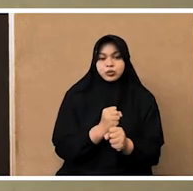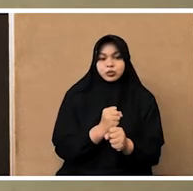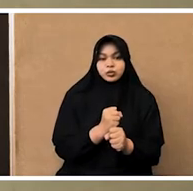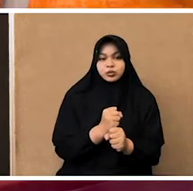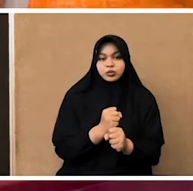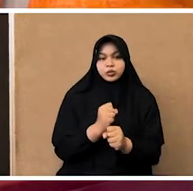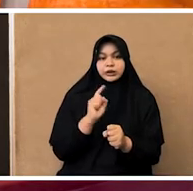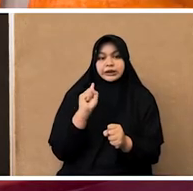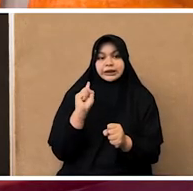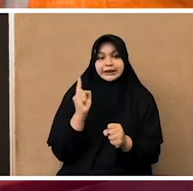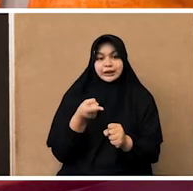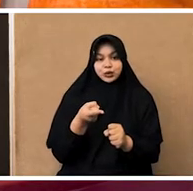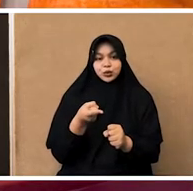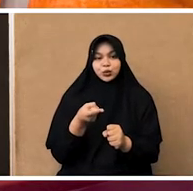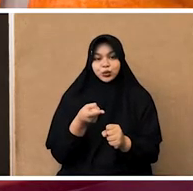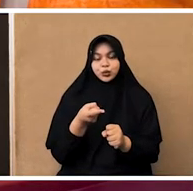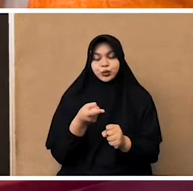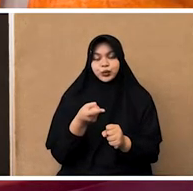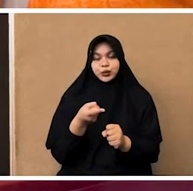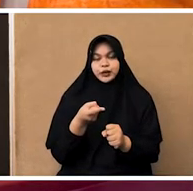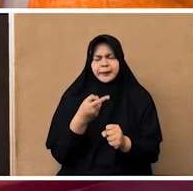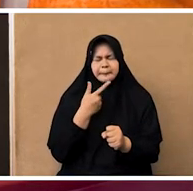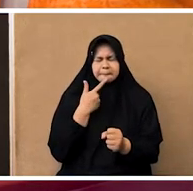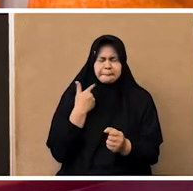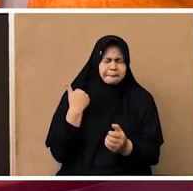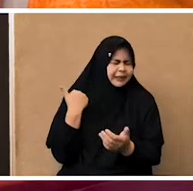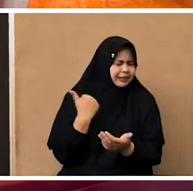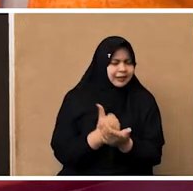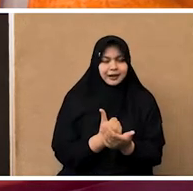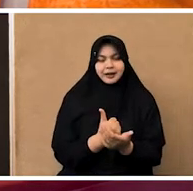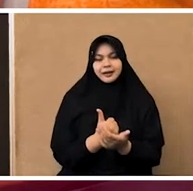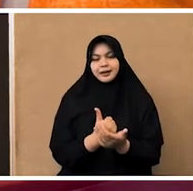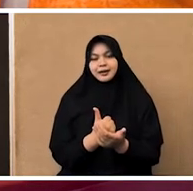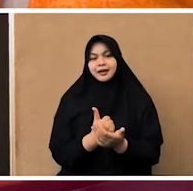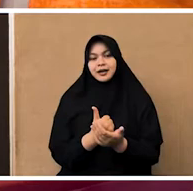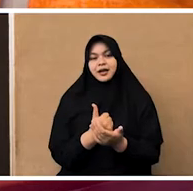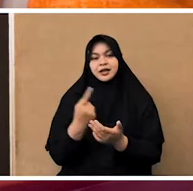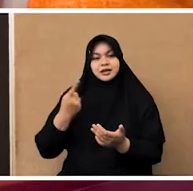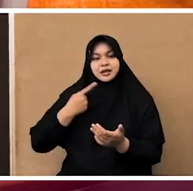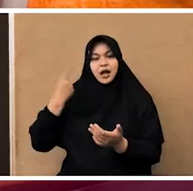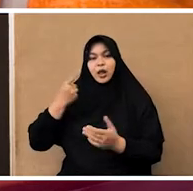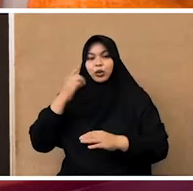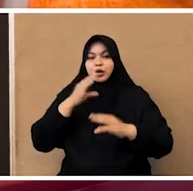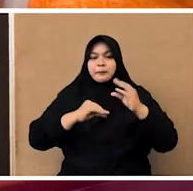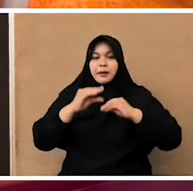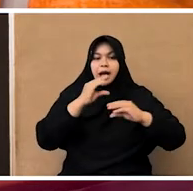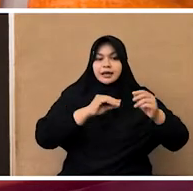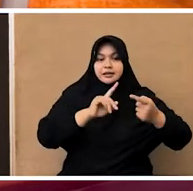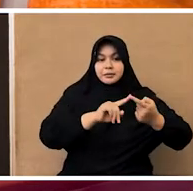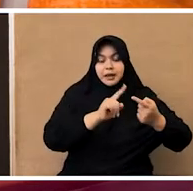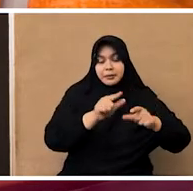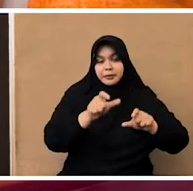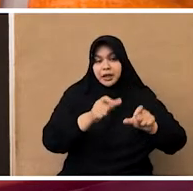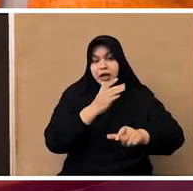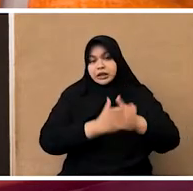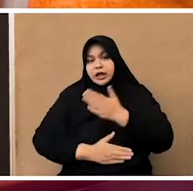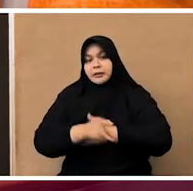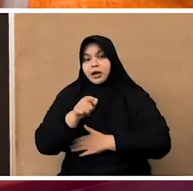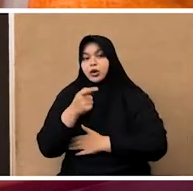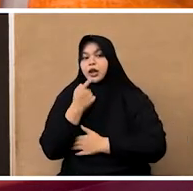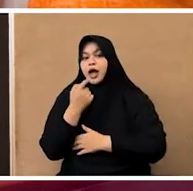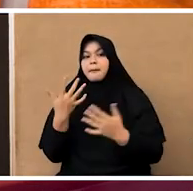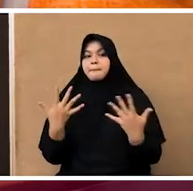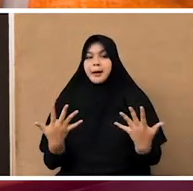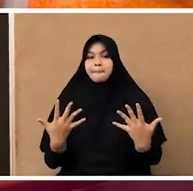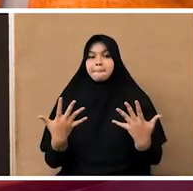tentu yang sangat krusial yang selalu dibahas oleh kawan-kawan penyandang disabilitas adalah soal